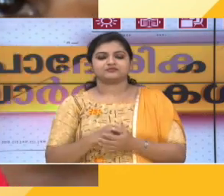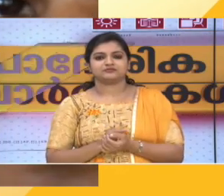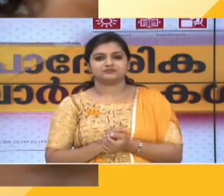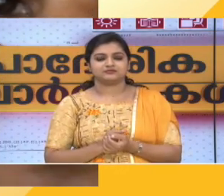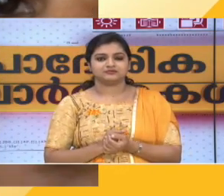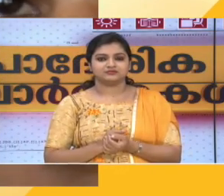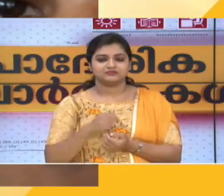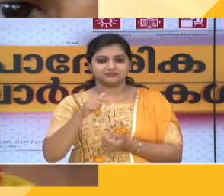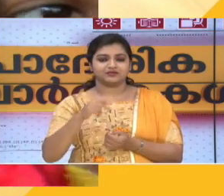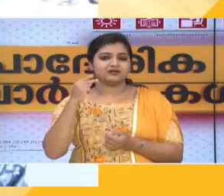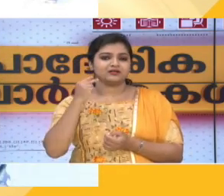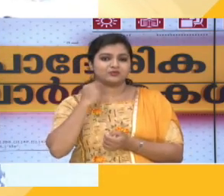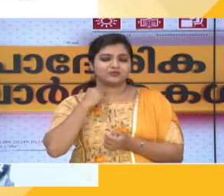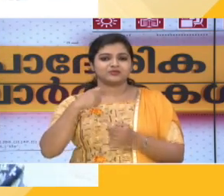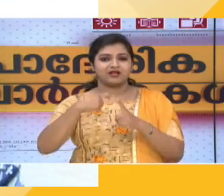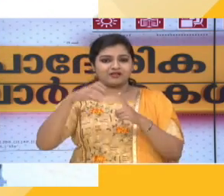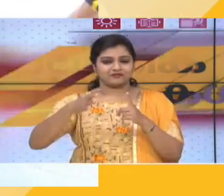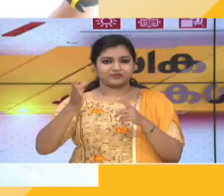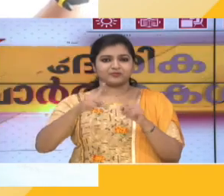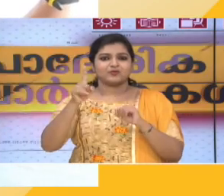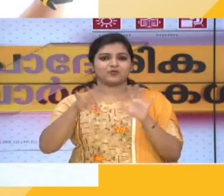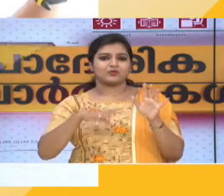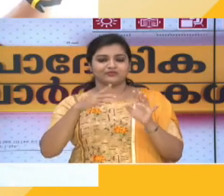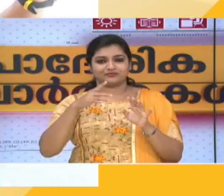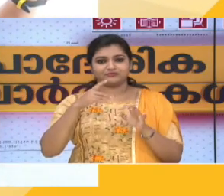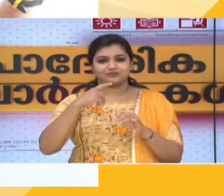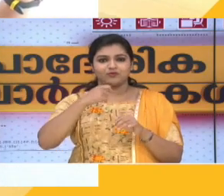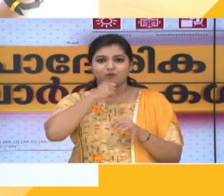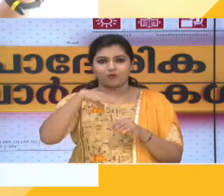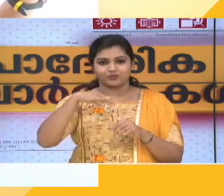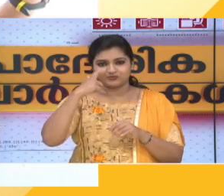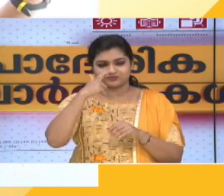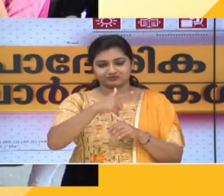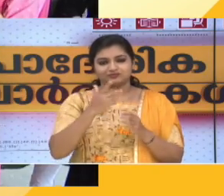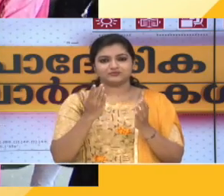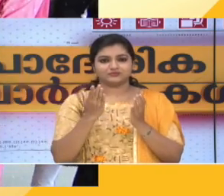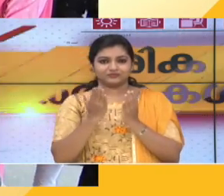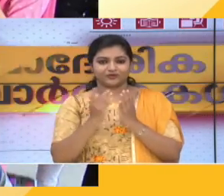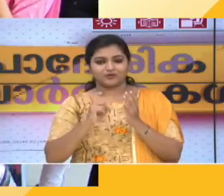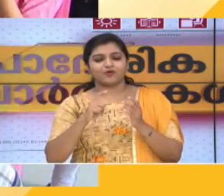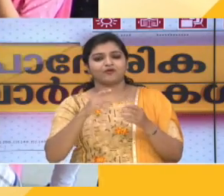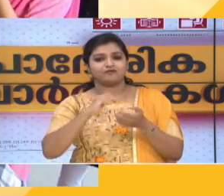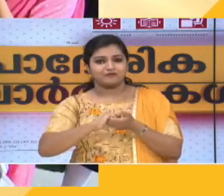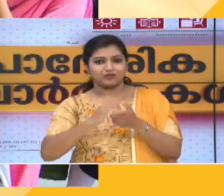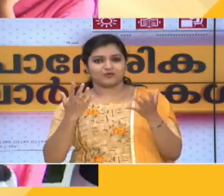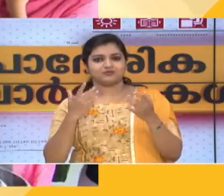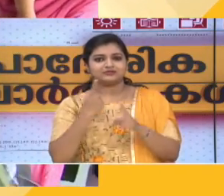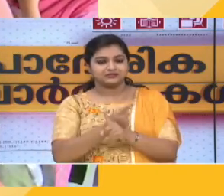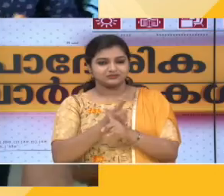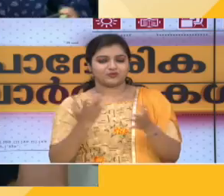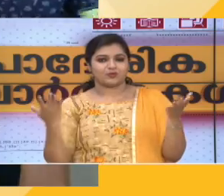സ്വദേശിയായ ഈ 19-കാരി മണക്കാട് നാഷണൽ കോളേജിലെ 2-ാം വർഷ ബിരുദ വിദ്യാർത്ഥിനിയാണ്. സഹപാഠികളും സുഹൃത്തുക്കളും